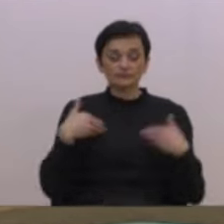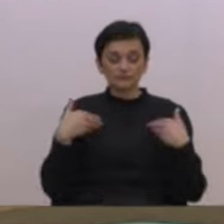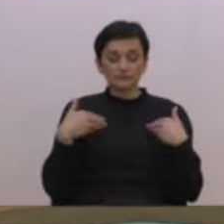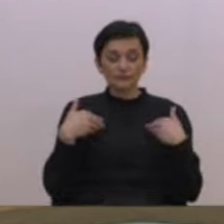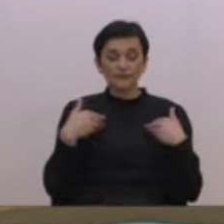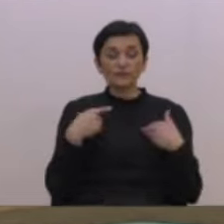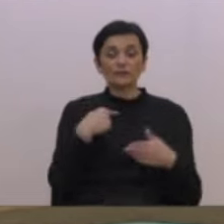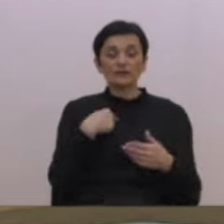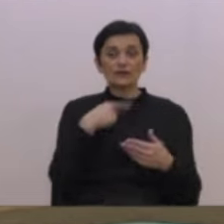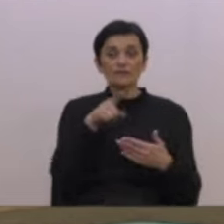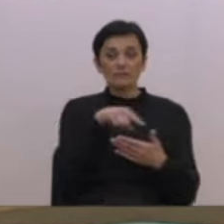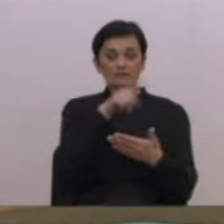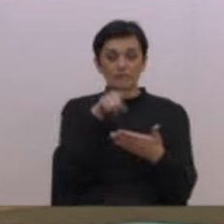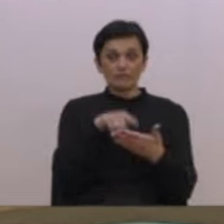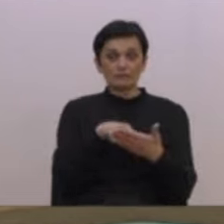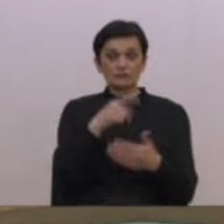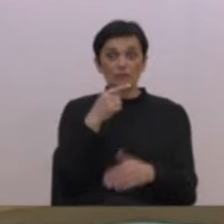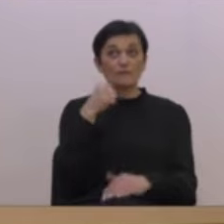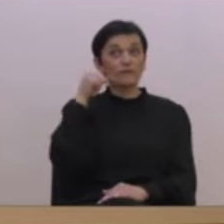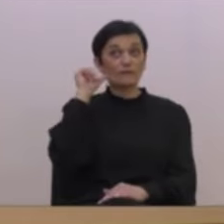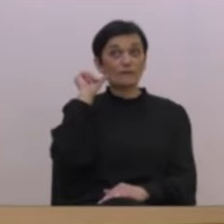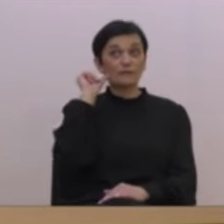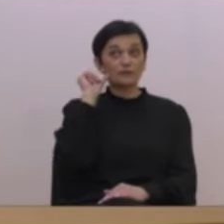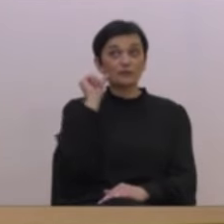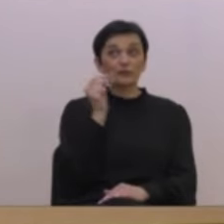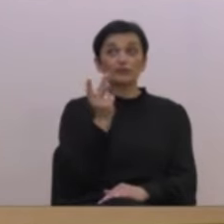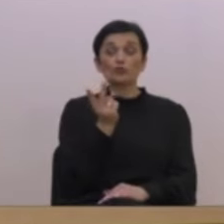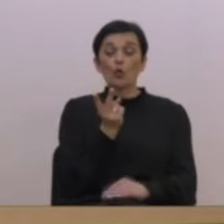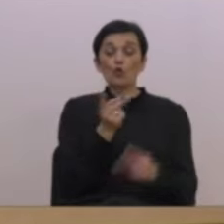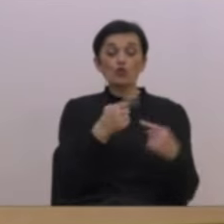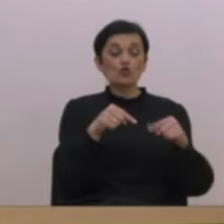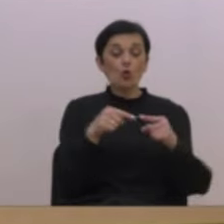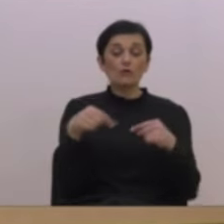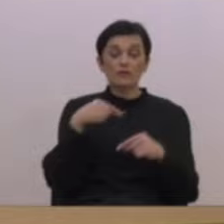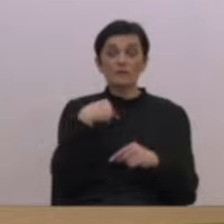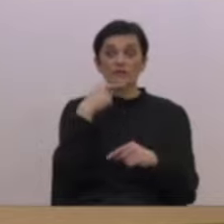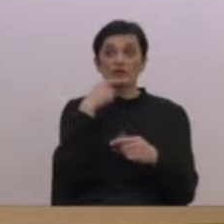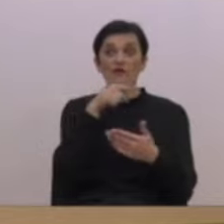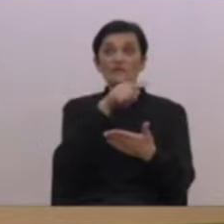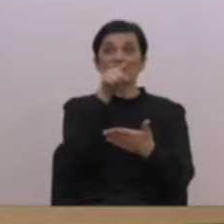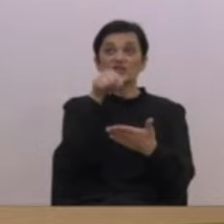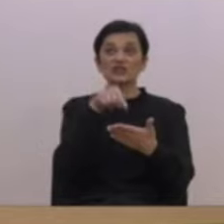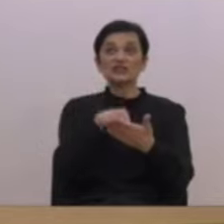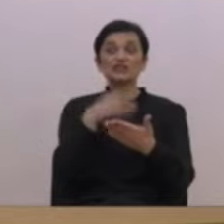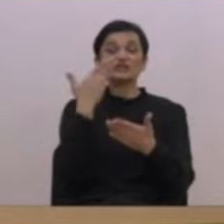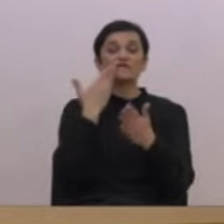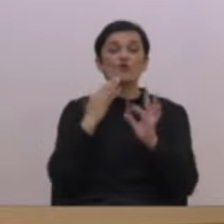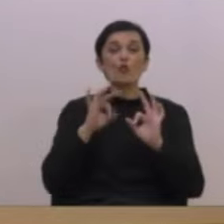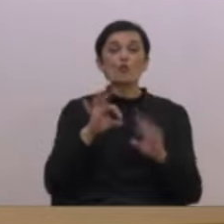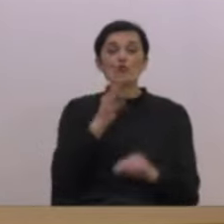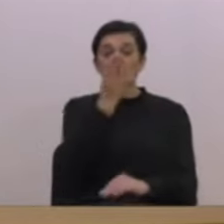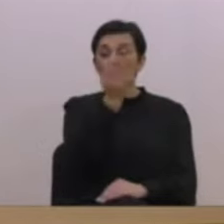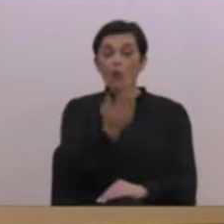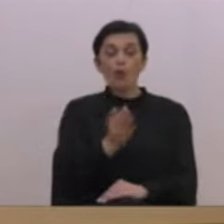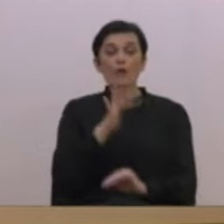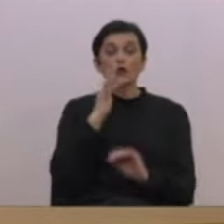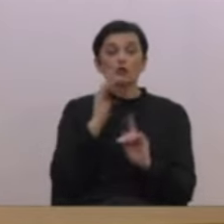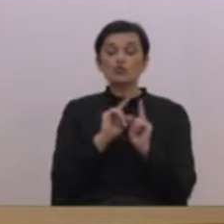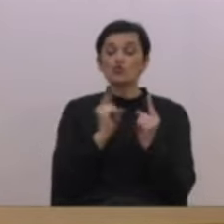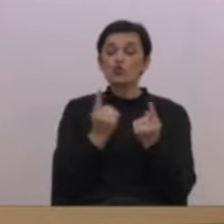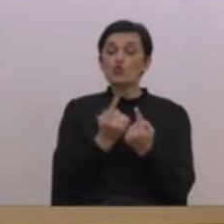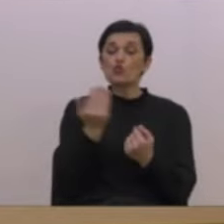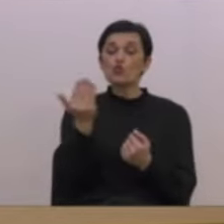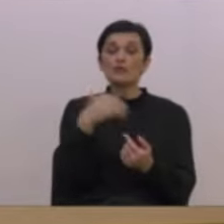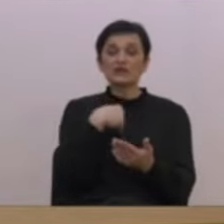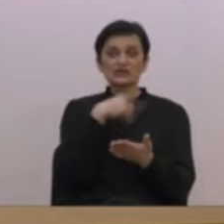Გავარჯებოთ. Მე კითხვა როგორც უკვე ორი გუშინ ორივე კომიტეტზე ვამბობდი, რომ კითხვა მომხსენებელთან არა მაქვს. Მე კითხვა მაქვს უმრავლესობასთან,